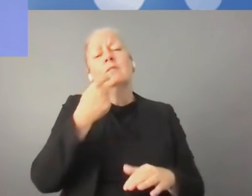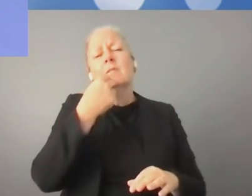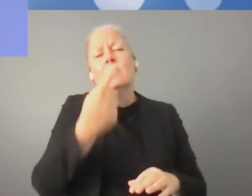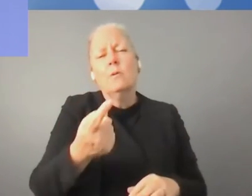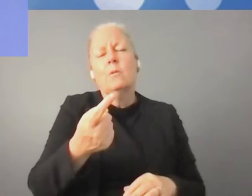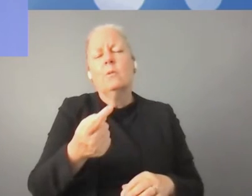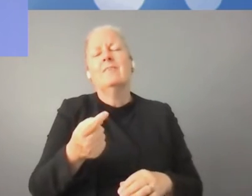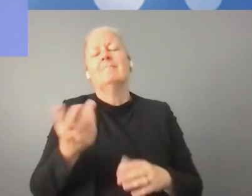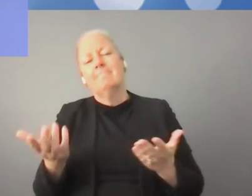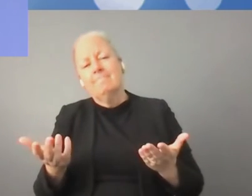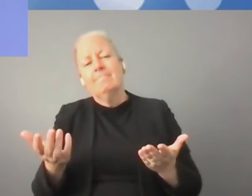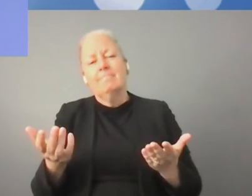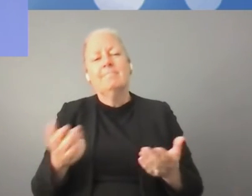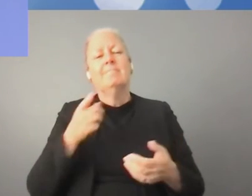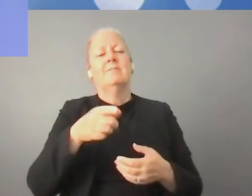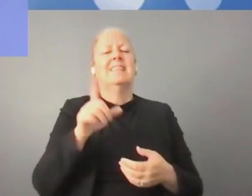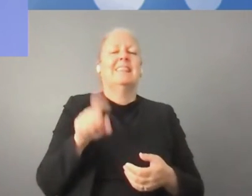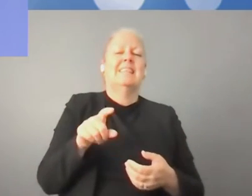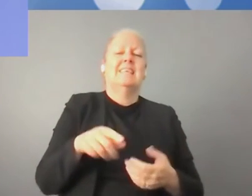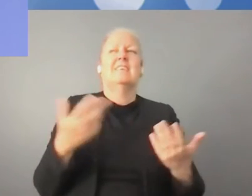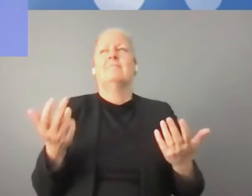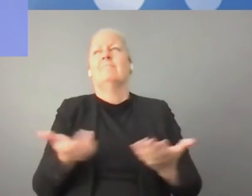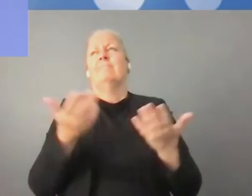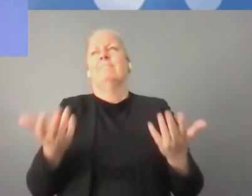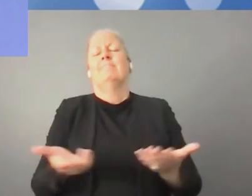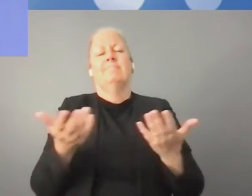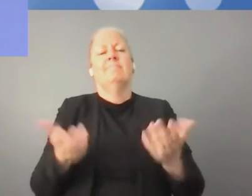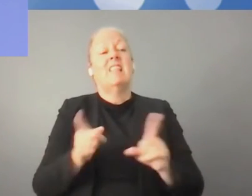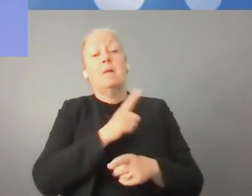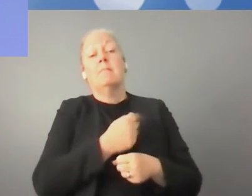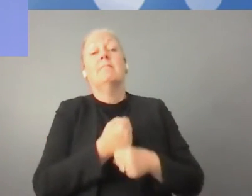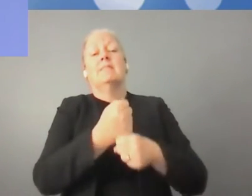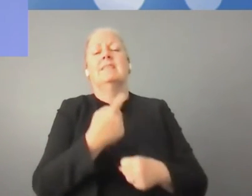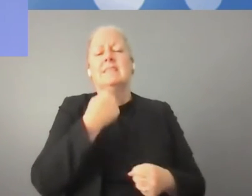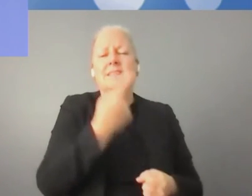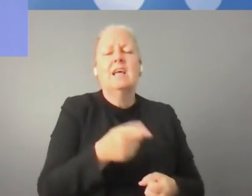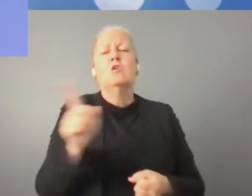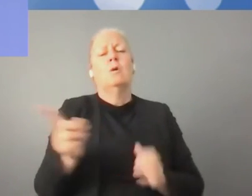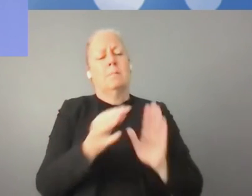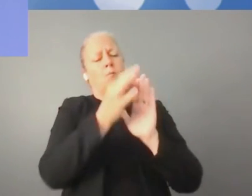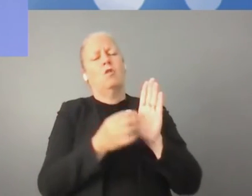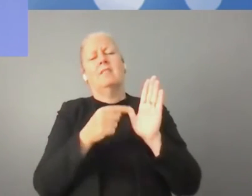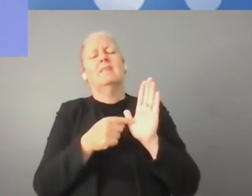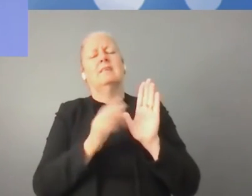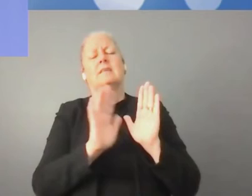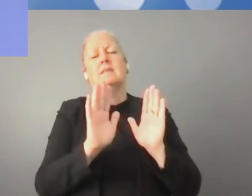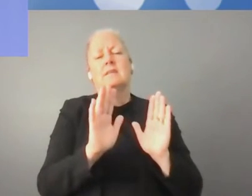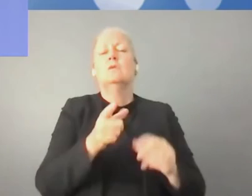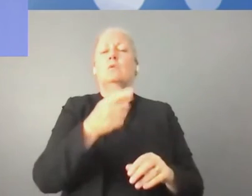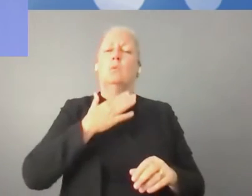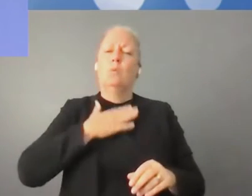экосистемы. Но для этого необходимы им подходящие условия. Это было уже сказано,